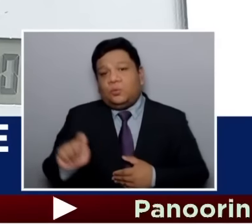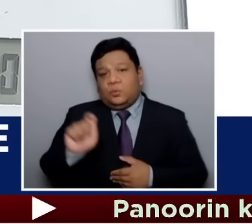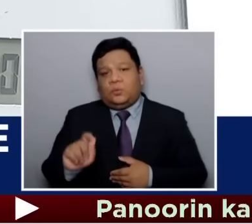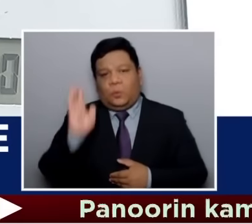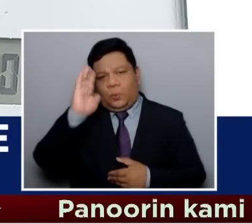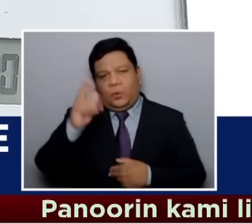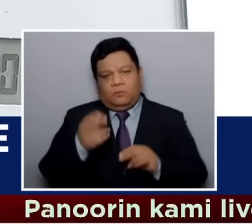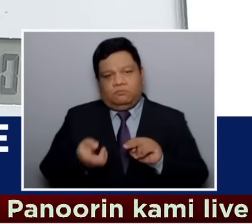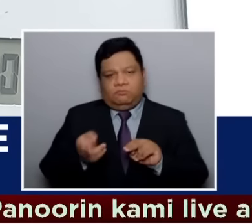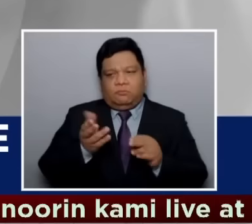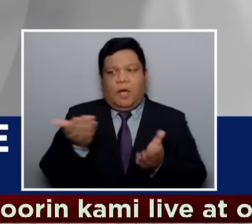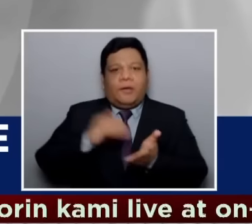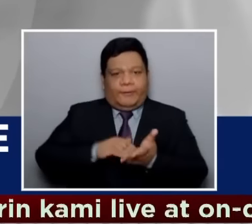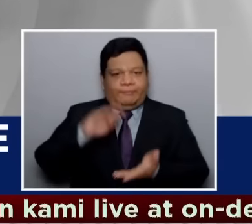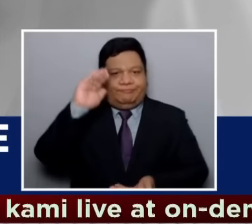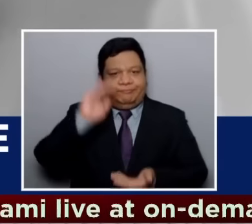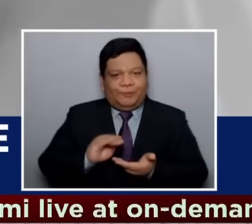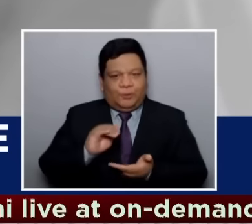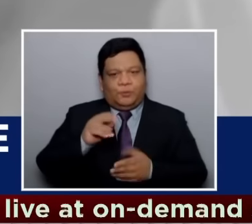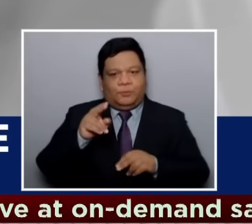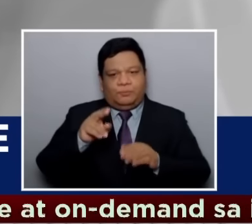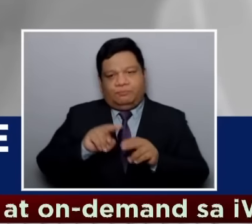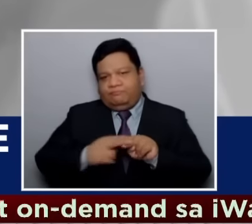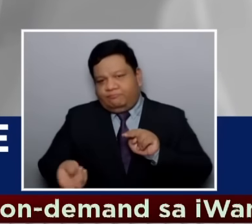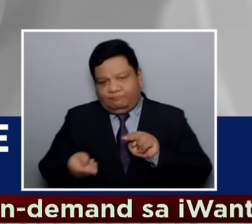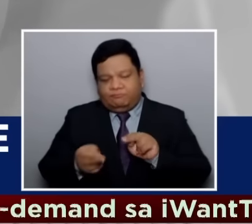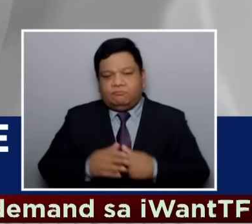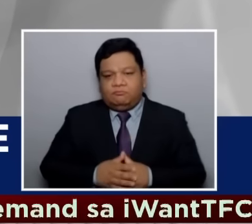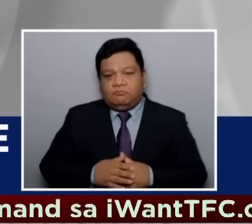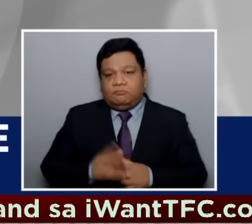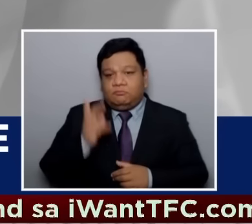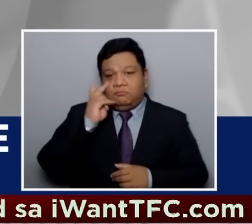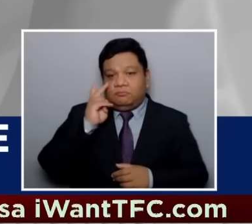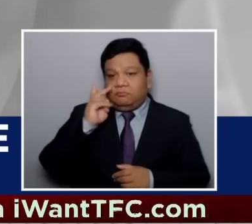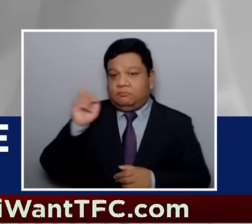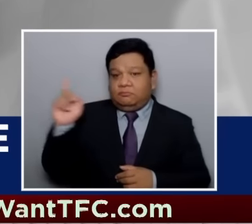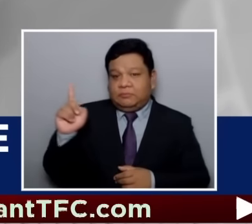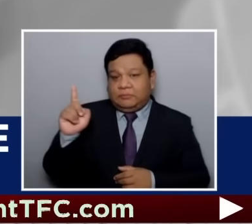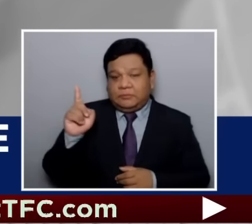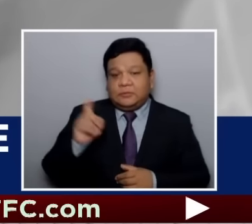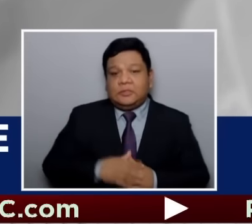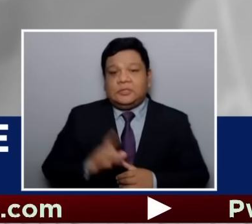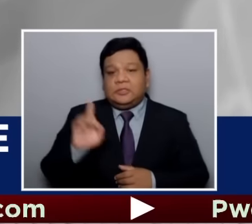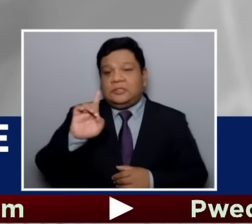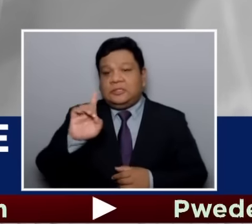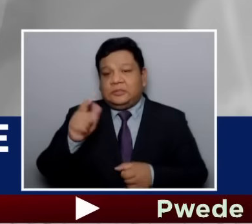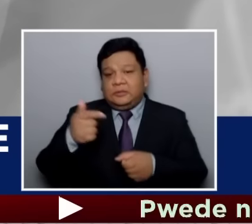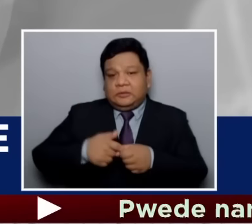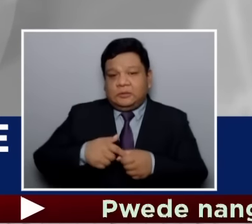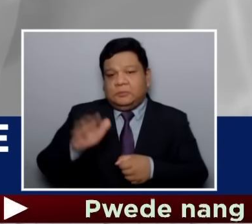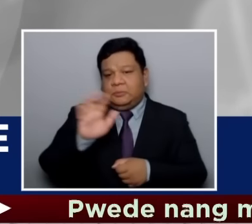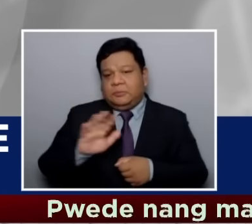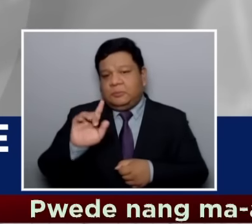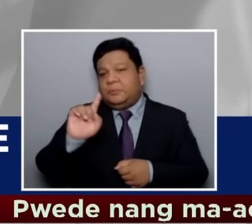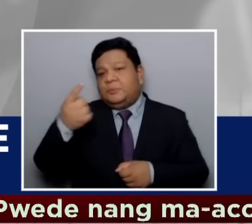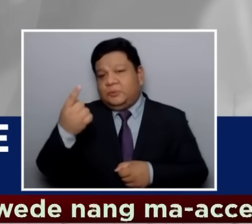unang 4 na araw ng trading, nasa halos 2 pesos na ang ibinagsak sa presyo ng diesel, lagpas piso naman sa